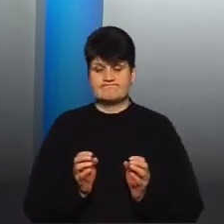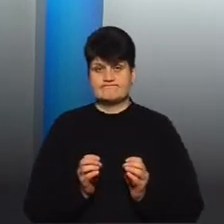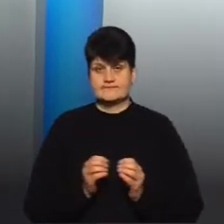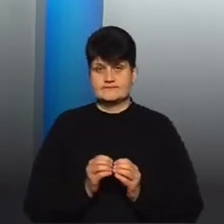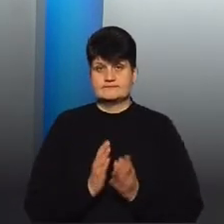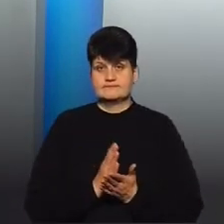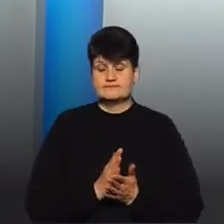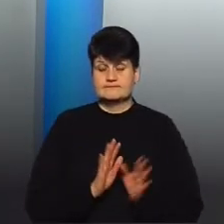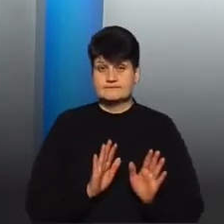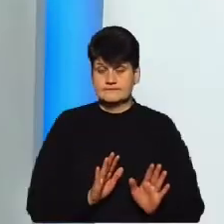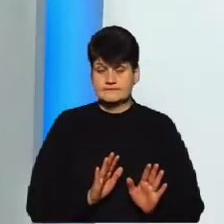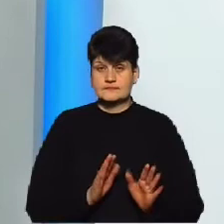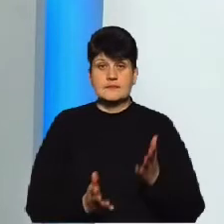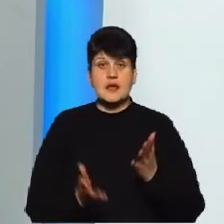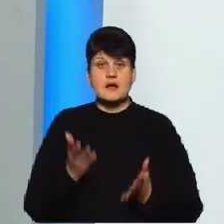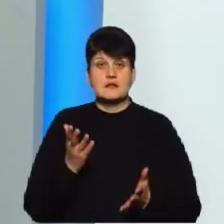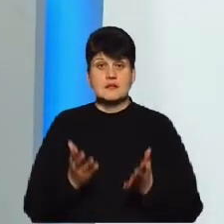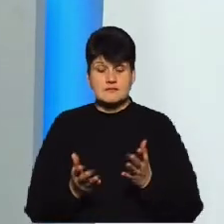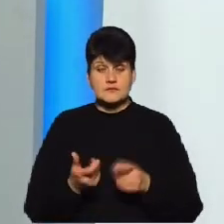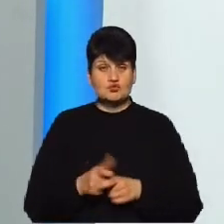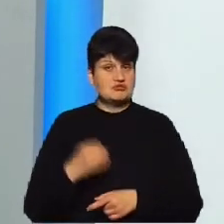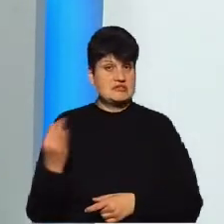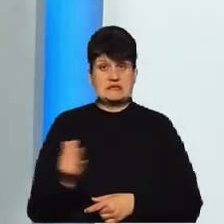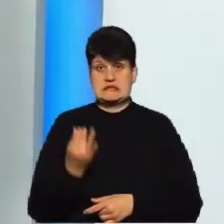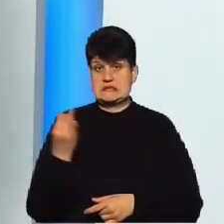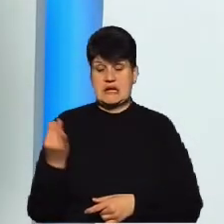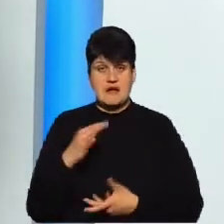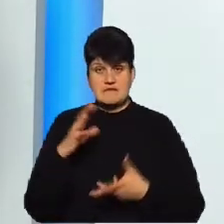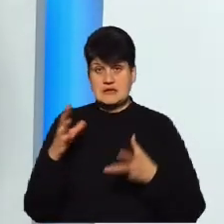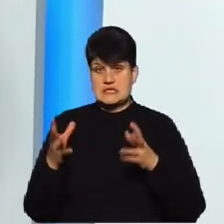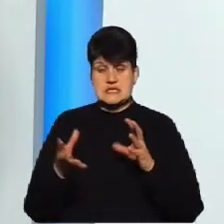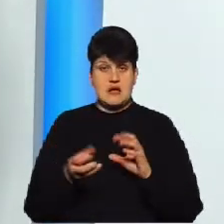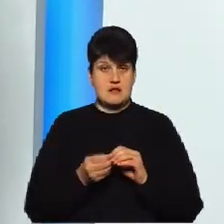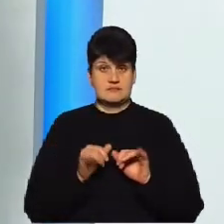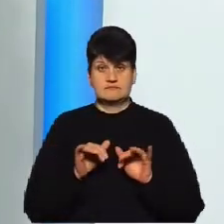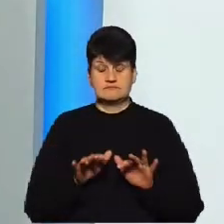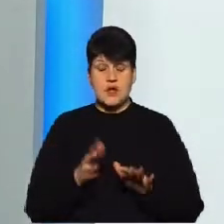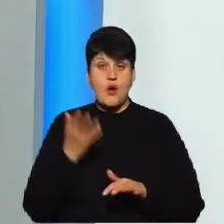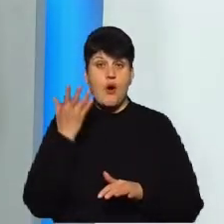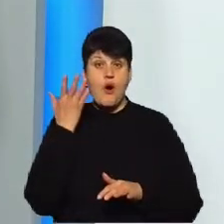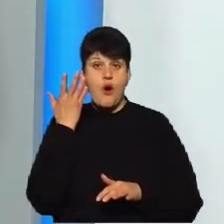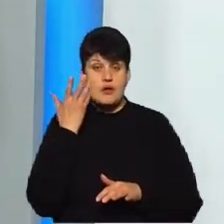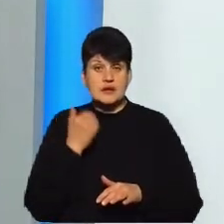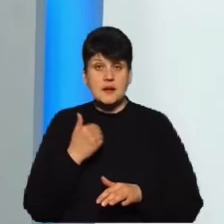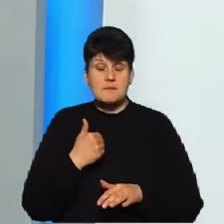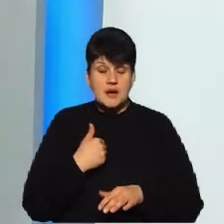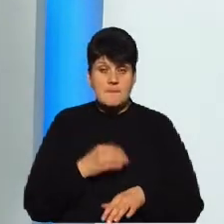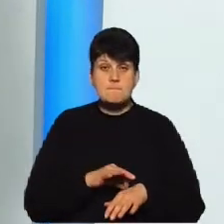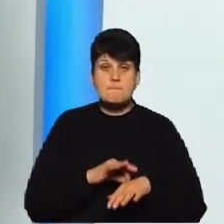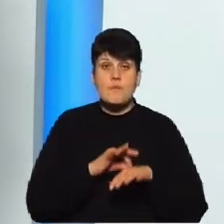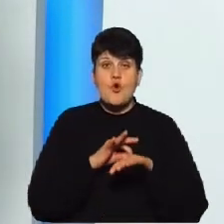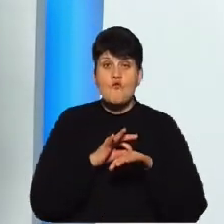Тобто, але дуже цікава загальна тенденція. Коли б ми не проводили і за